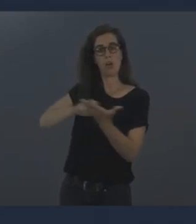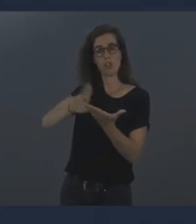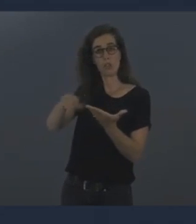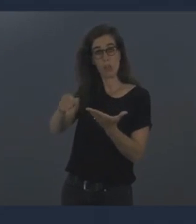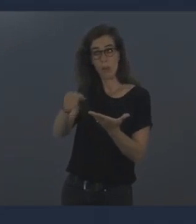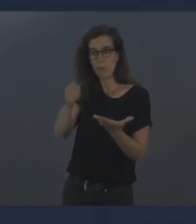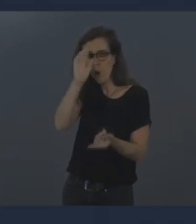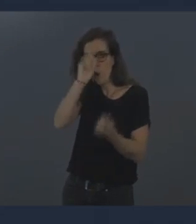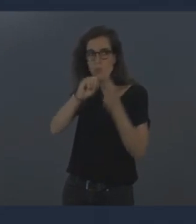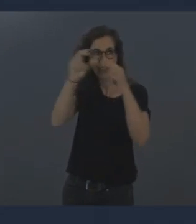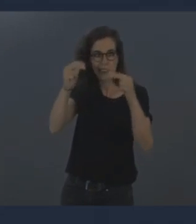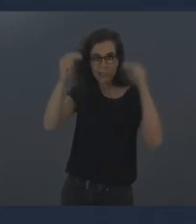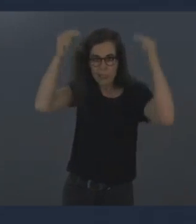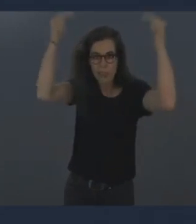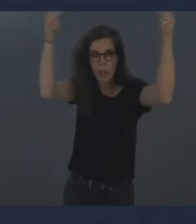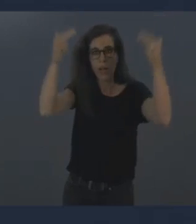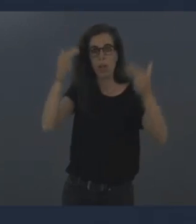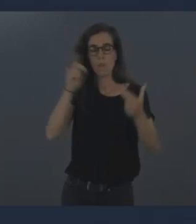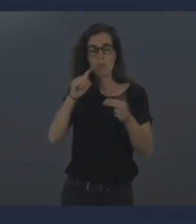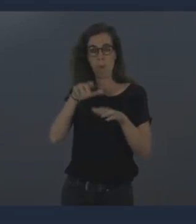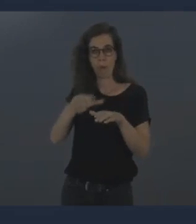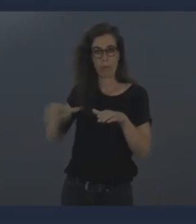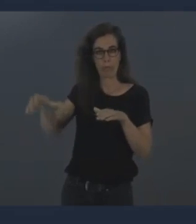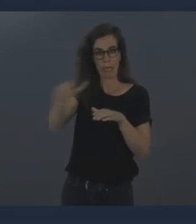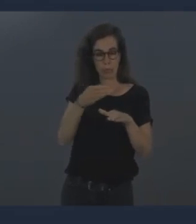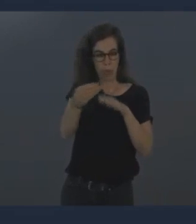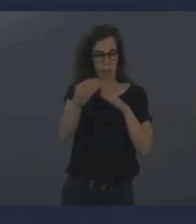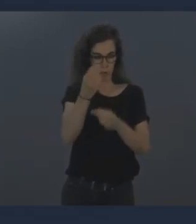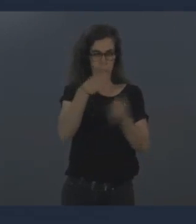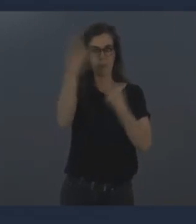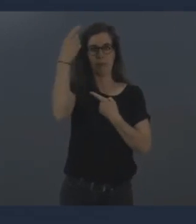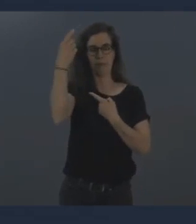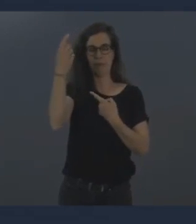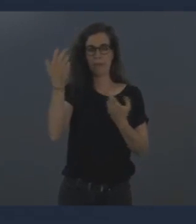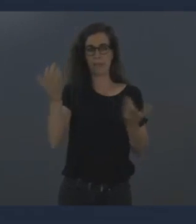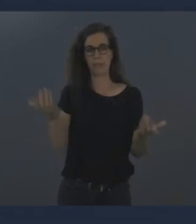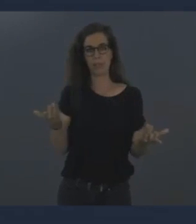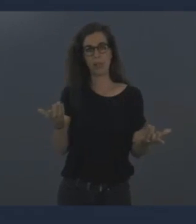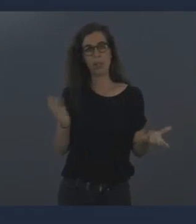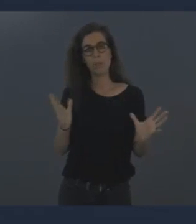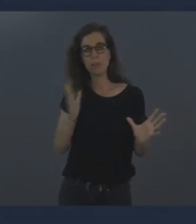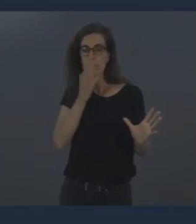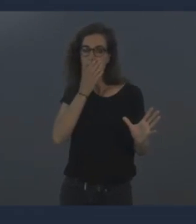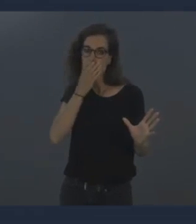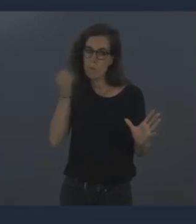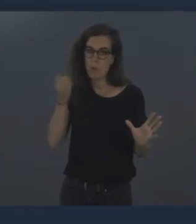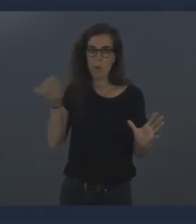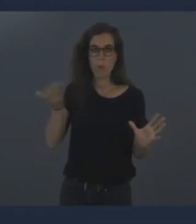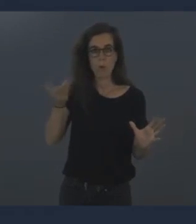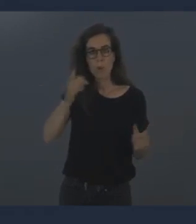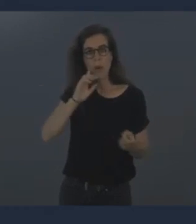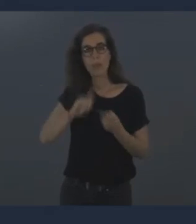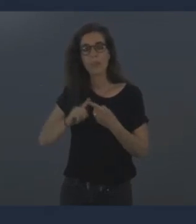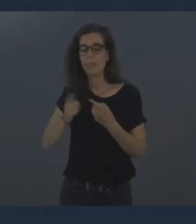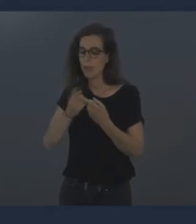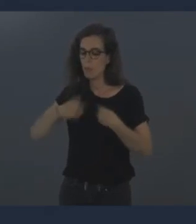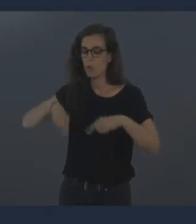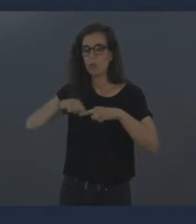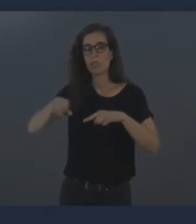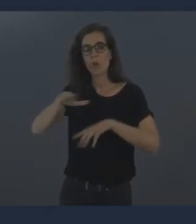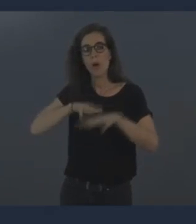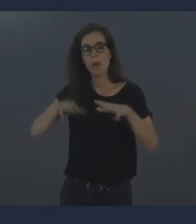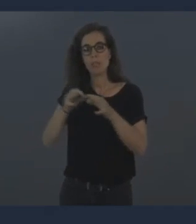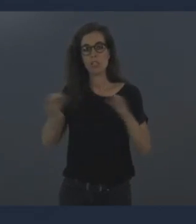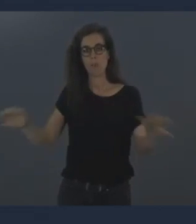ambitieux pour les territoires. Peut-être serait-il bon de travailler concrètement via la commission aménagement du territoire